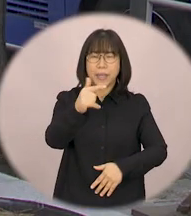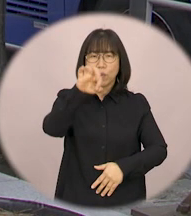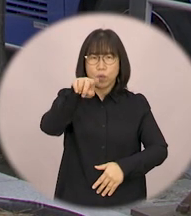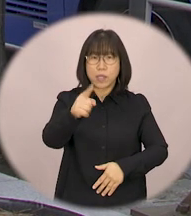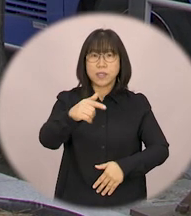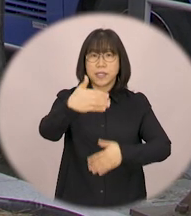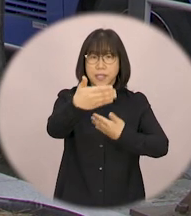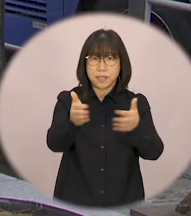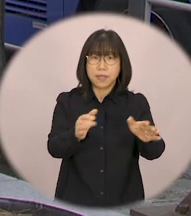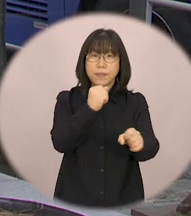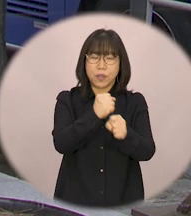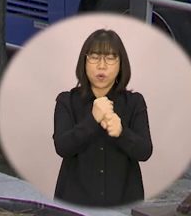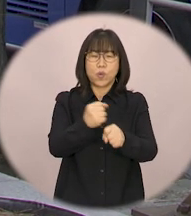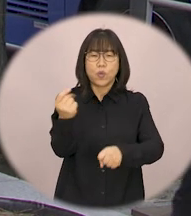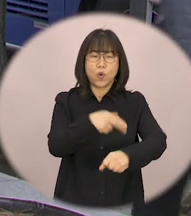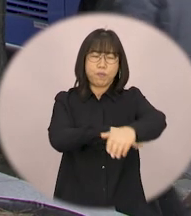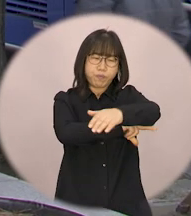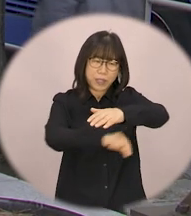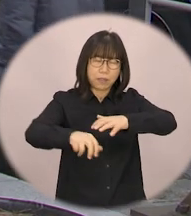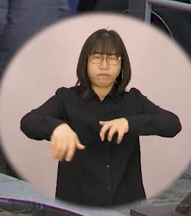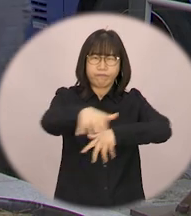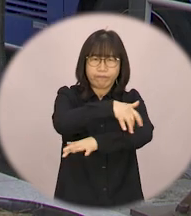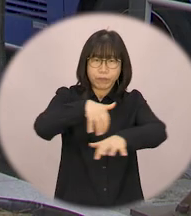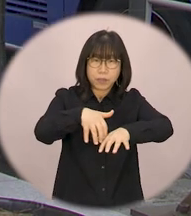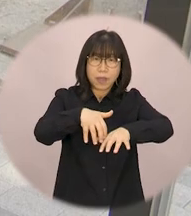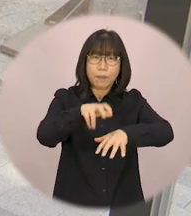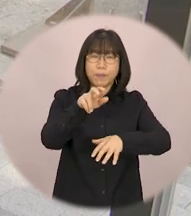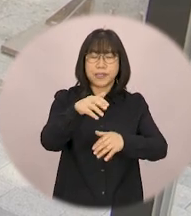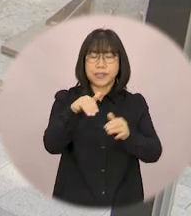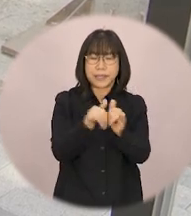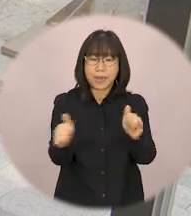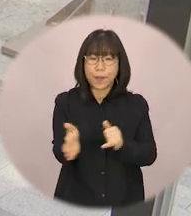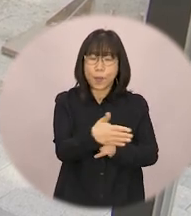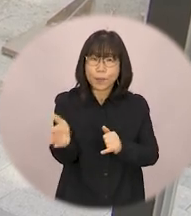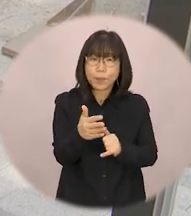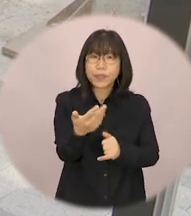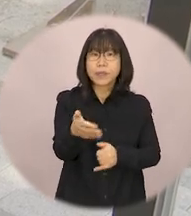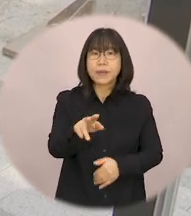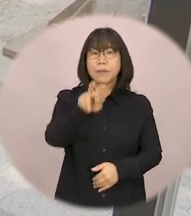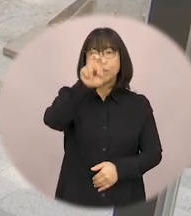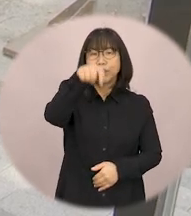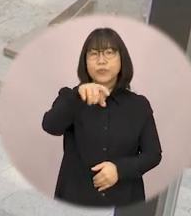운영하고 유동인구가 많은 지하철역에 무인 민원 발급기를